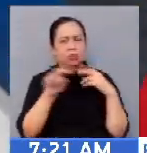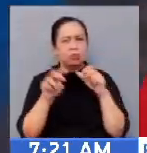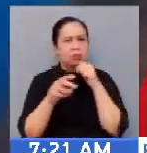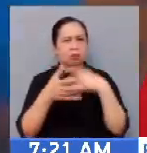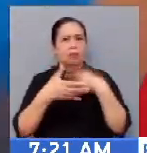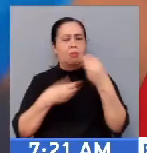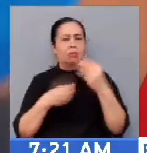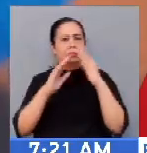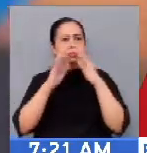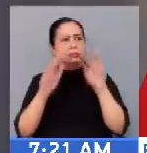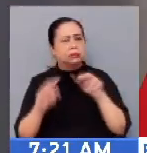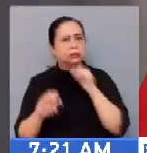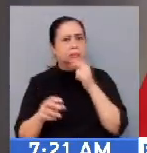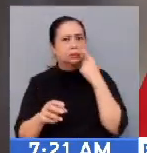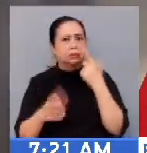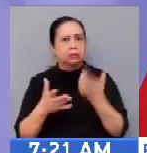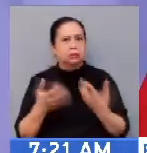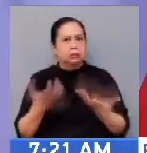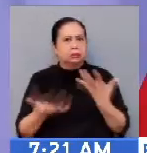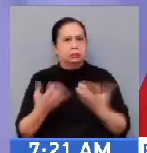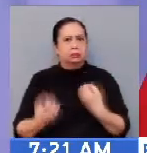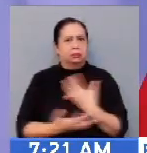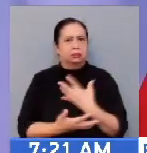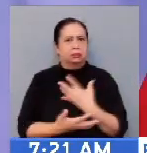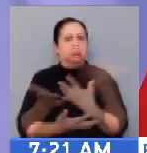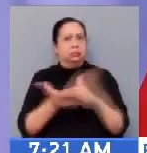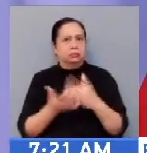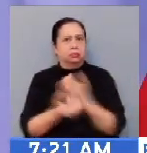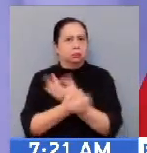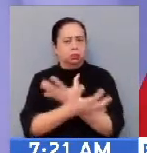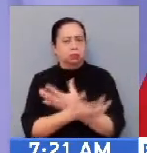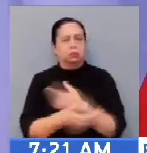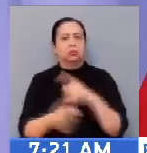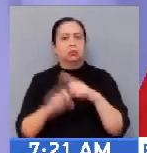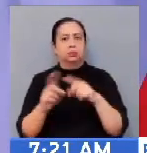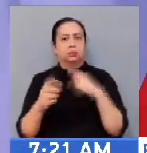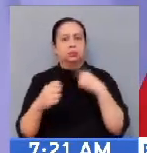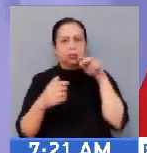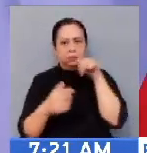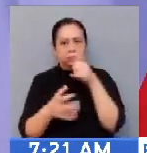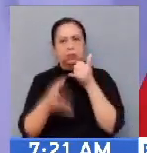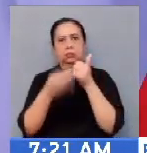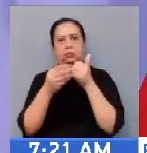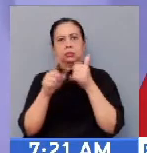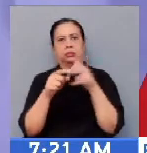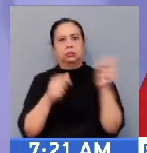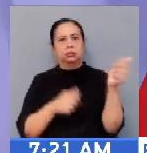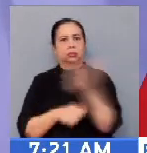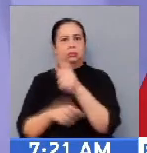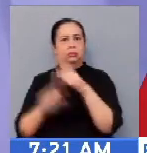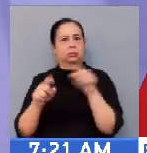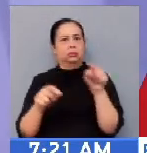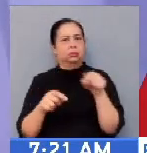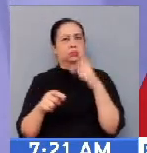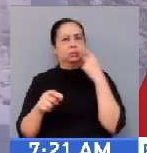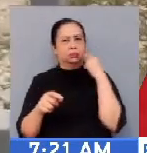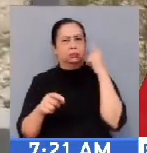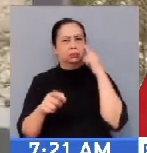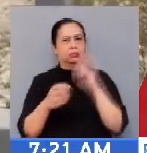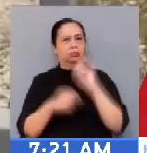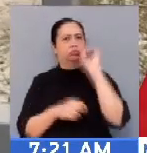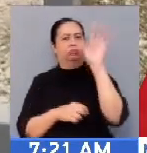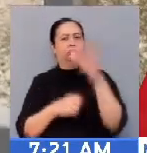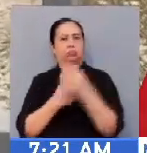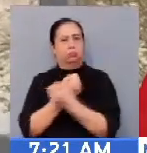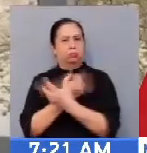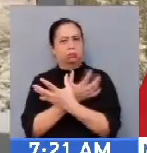sa pangambang may kasunod pang pagsabog. Pero nahagip sa CCTV ang pagdaan ng hinihilala nilang nagpasabog ng granada. Giit